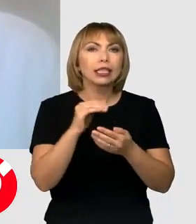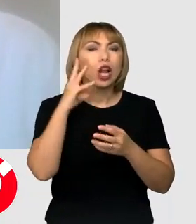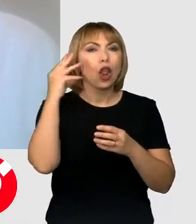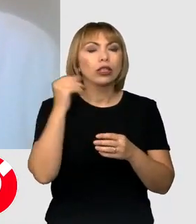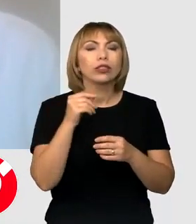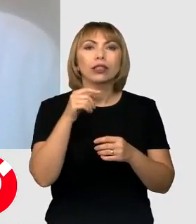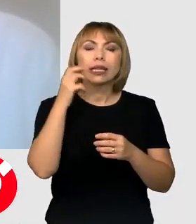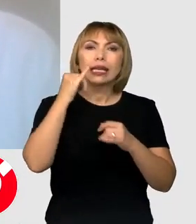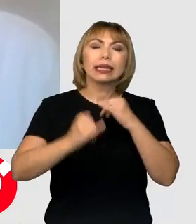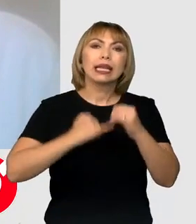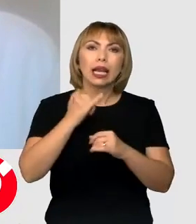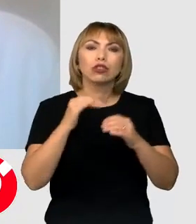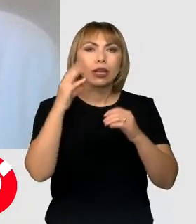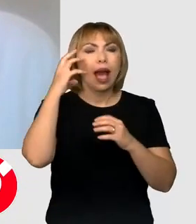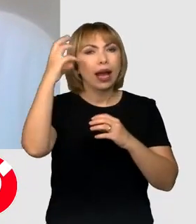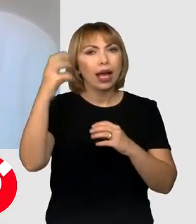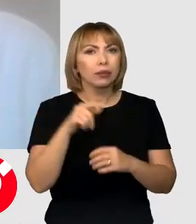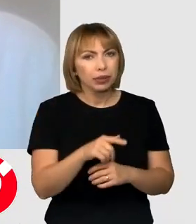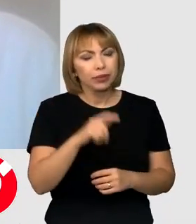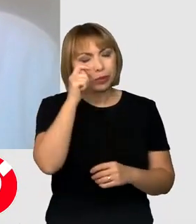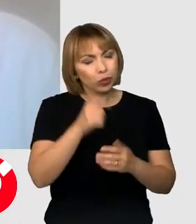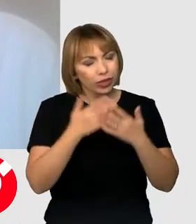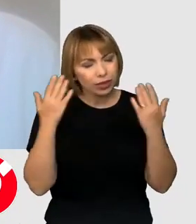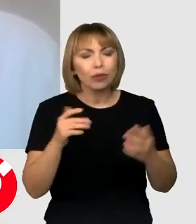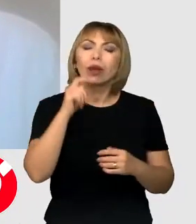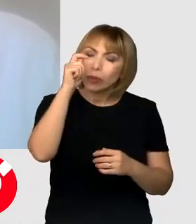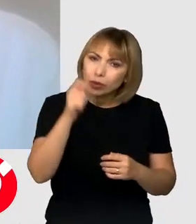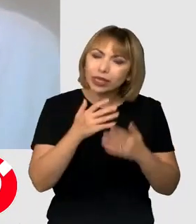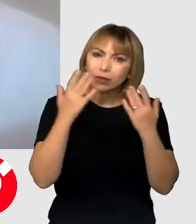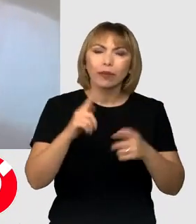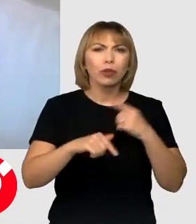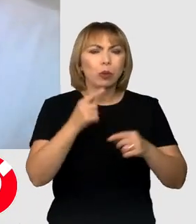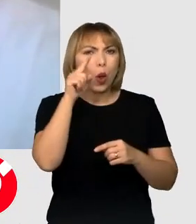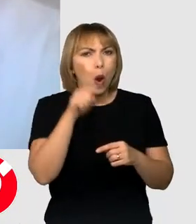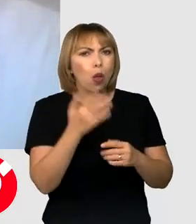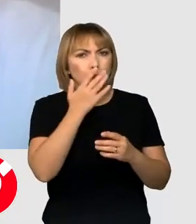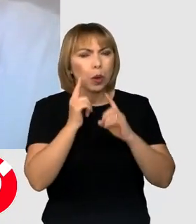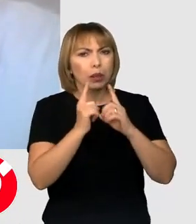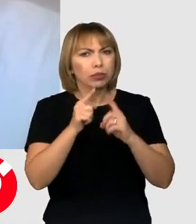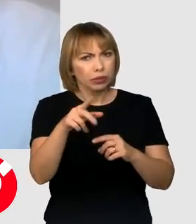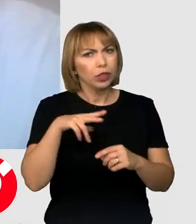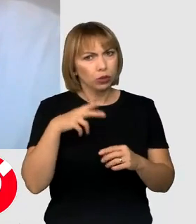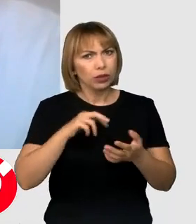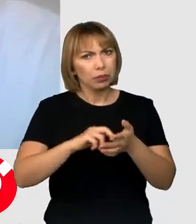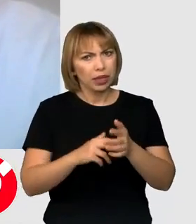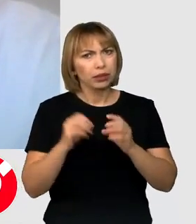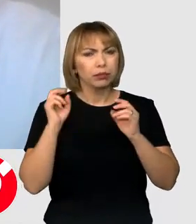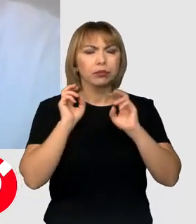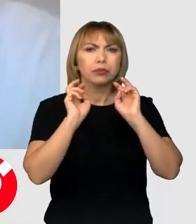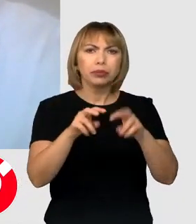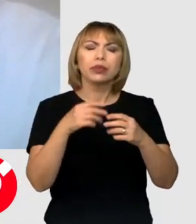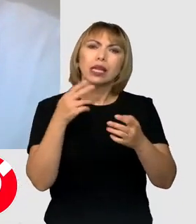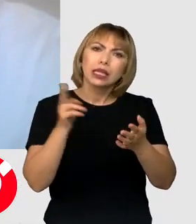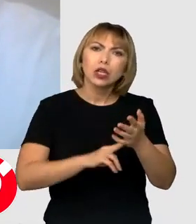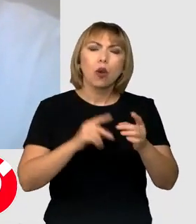ziua! Bună ziua! După nicio lună de școală în format fizic, sunteți pregătiți să treceți din nou la